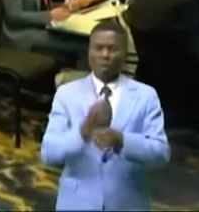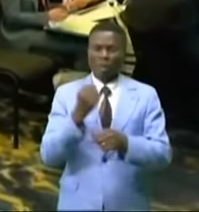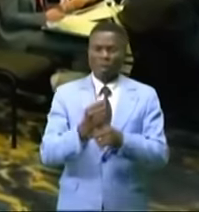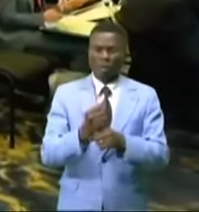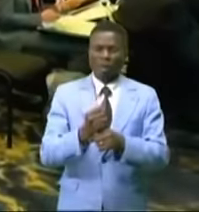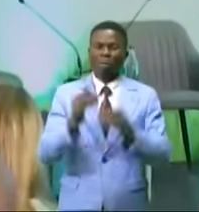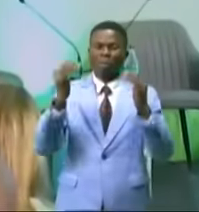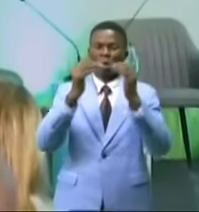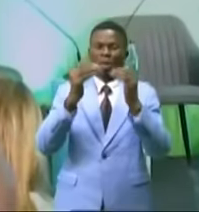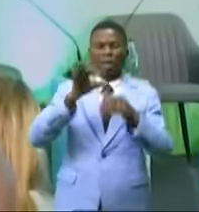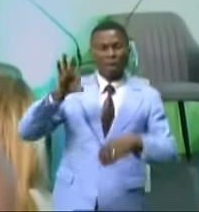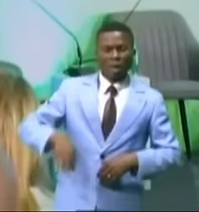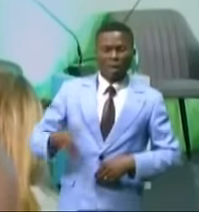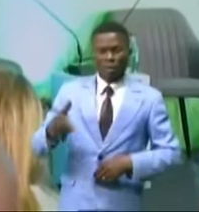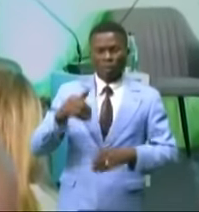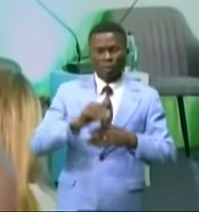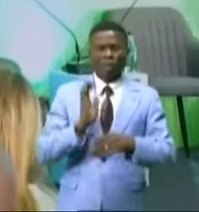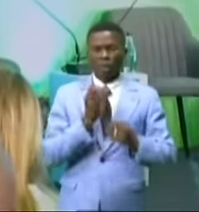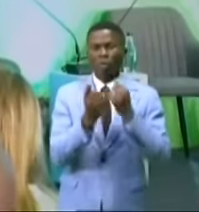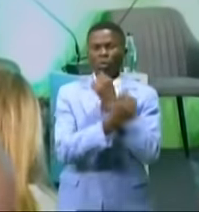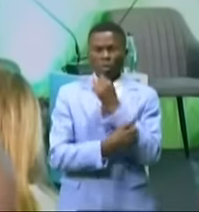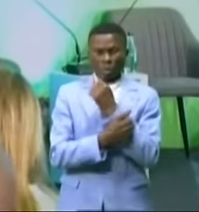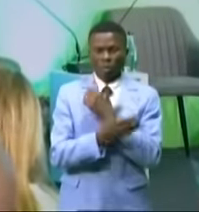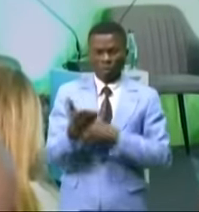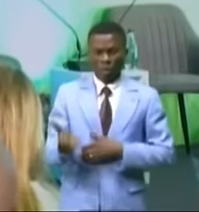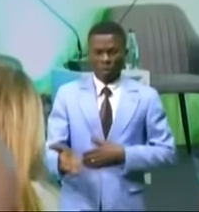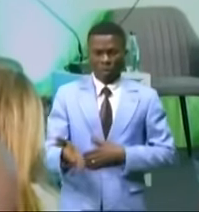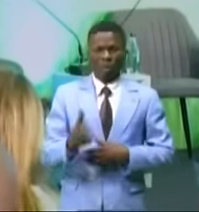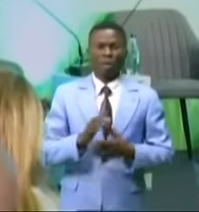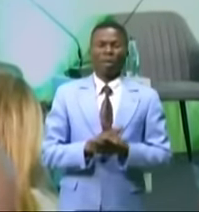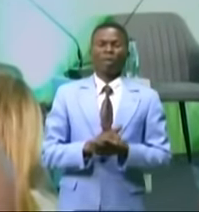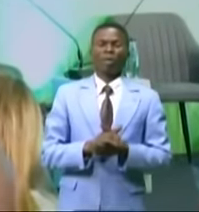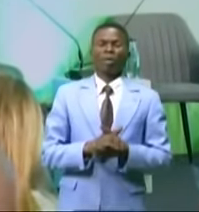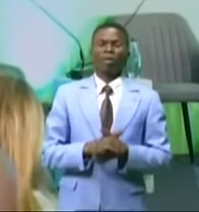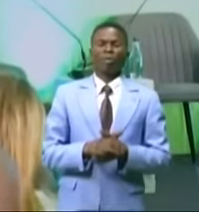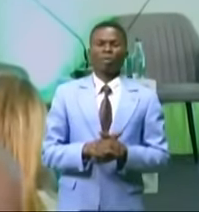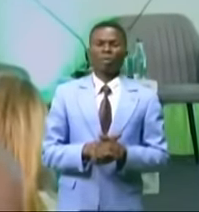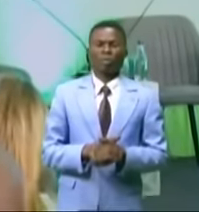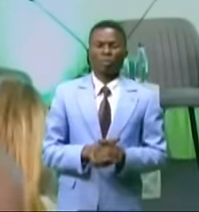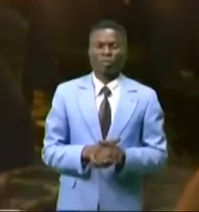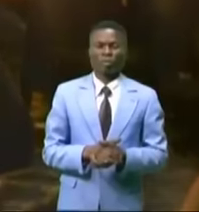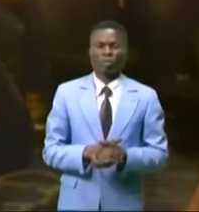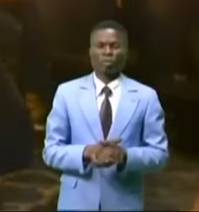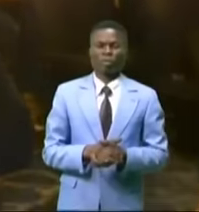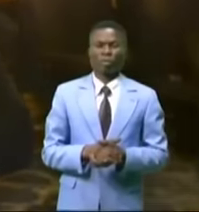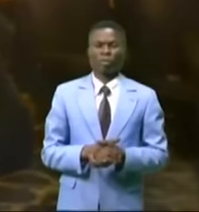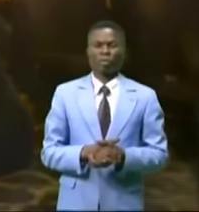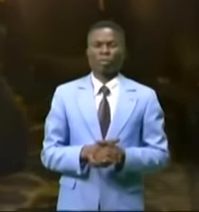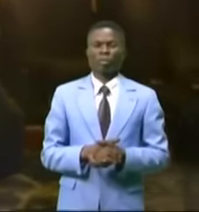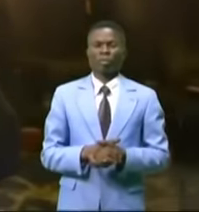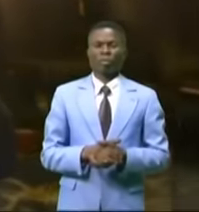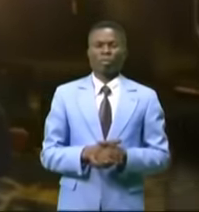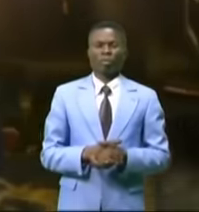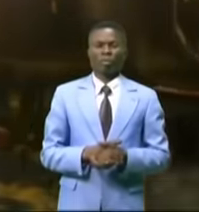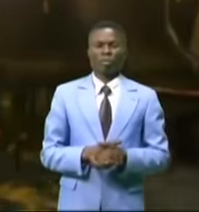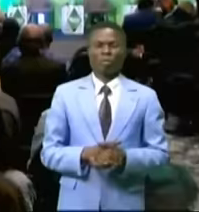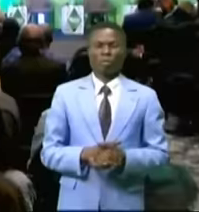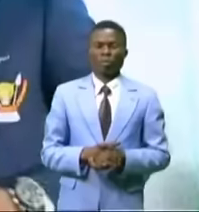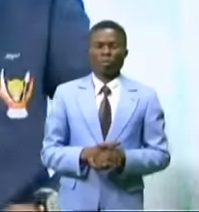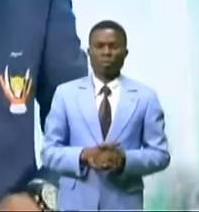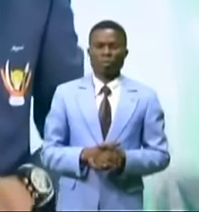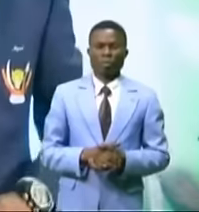gagnant-gagnant au pays. And example, Ivanhoe, Kamoa is the biggest mining in